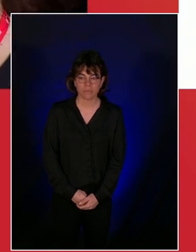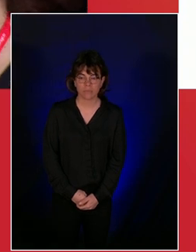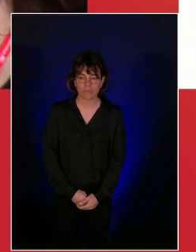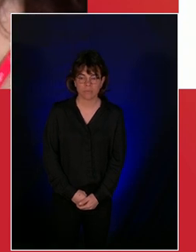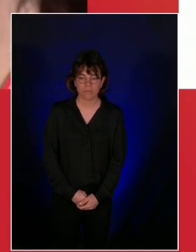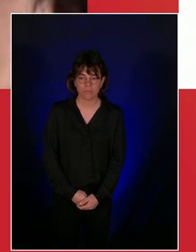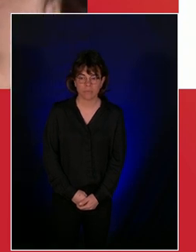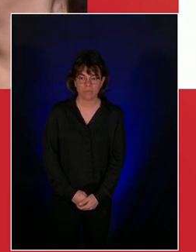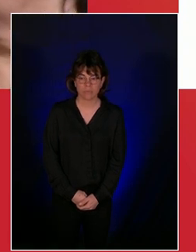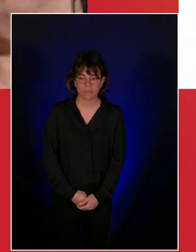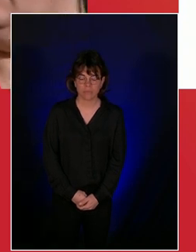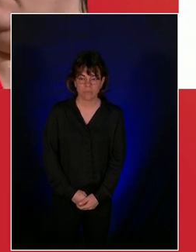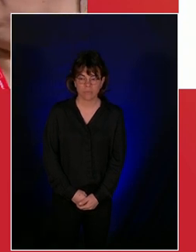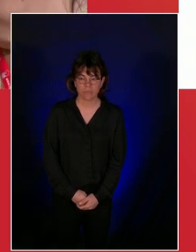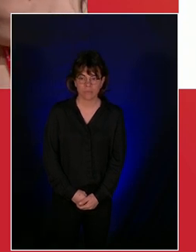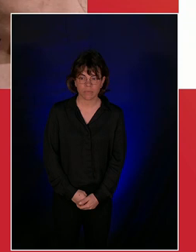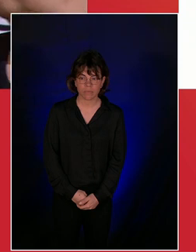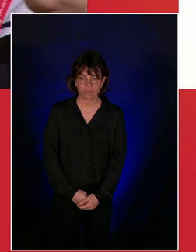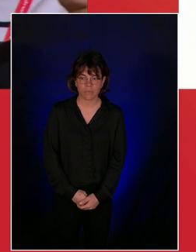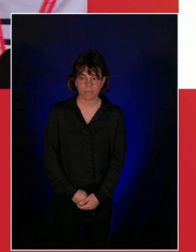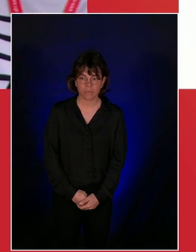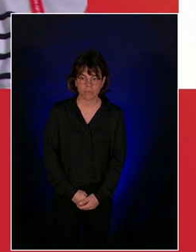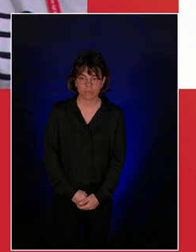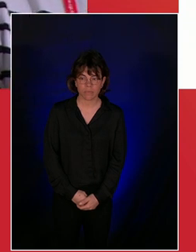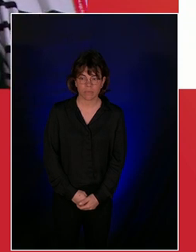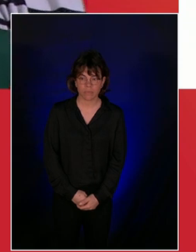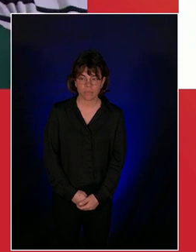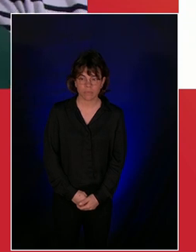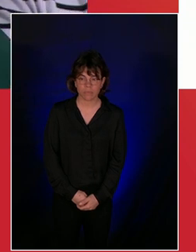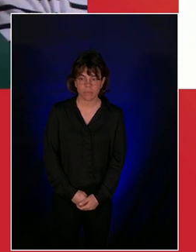Verdeil, Céline Verzelletti,